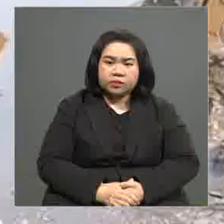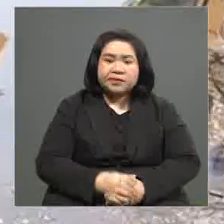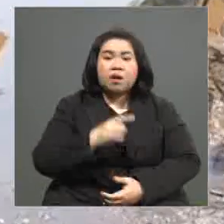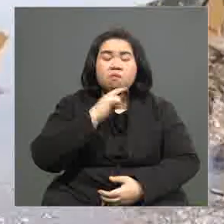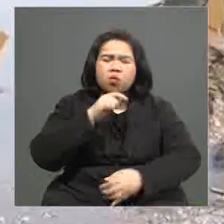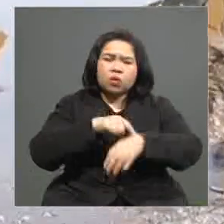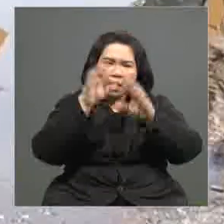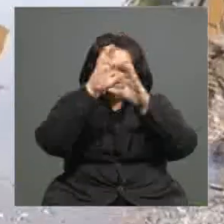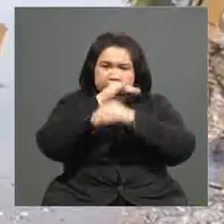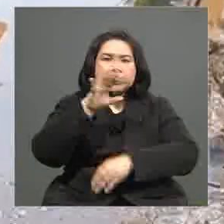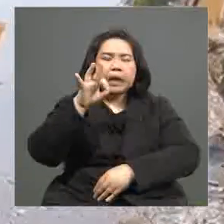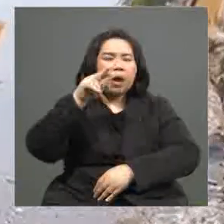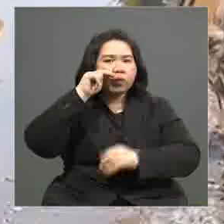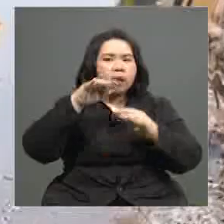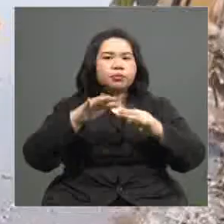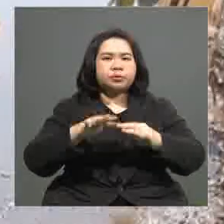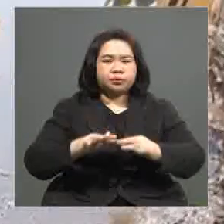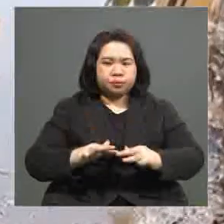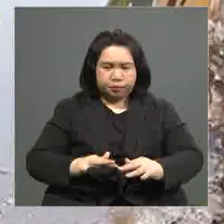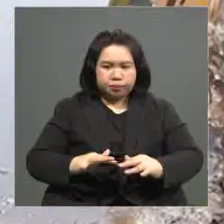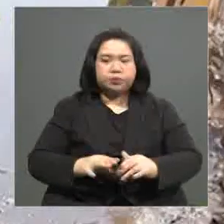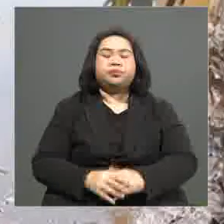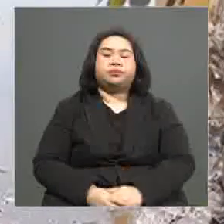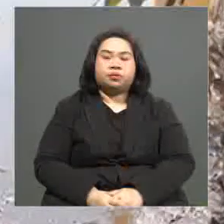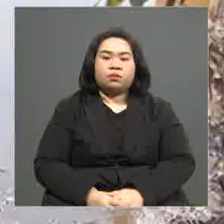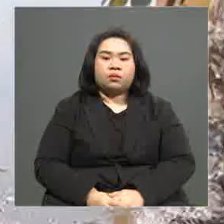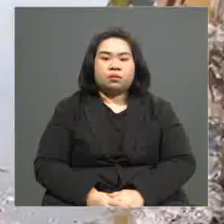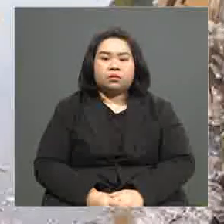ทุ่มกว่าได้ค่ะ ของเมื่อคืน ใช่ค่ะ